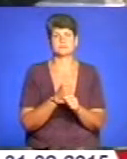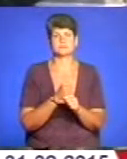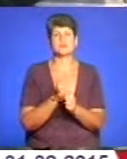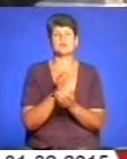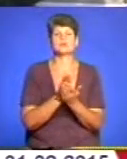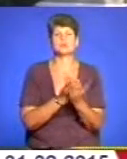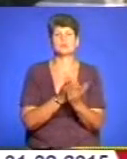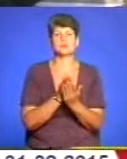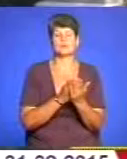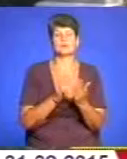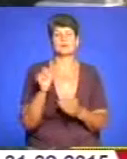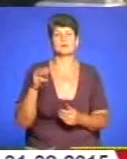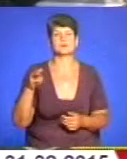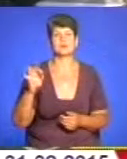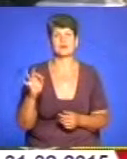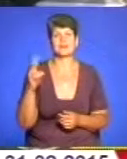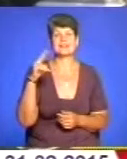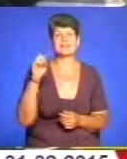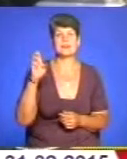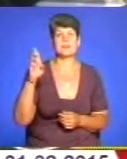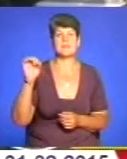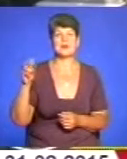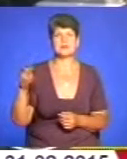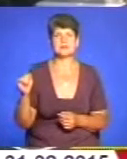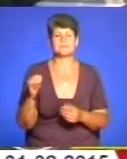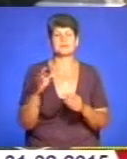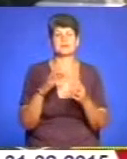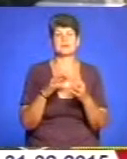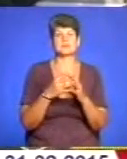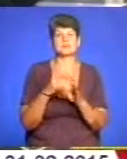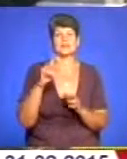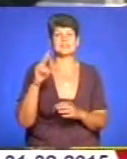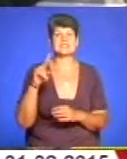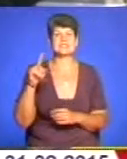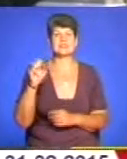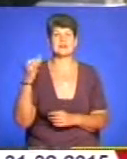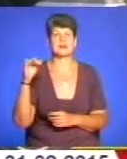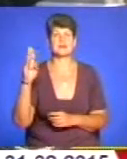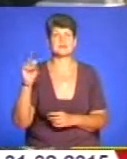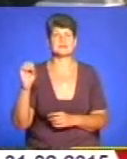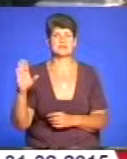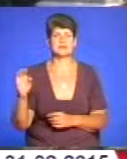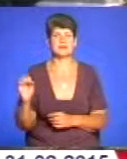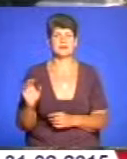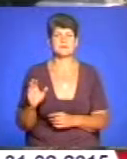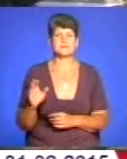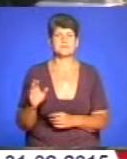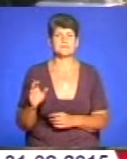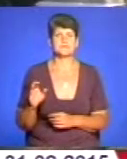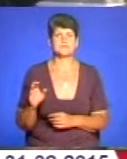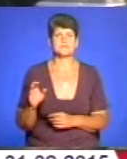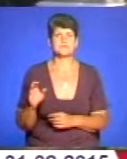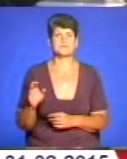службу в АТО Дебальцеве, потім під Горлоку, село Зайцеве, Курдюмовка, Держинськ. Скільки